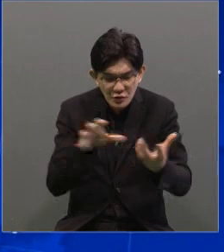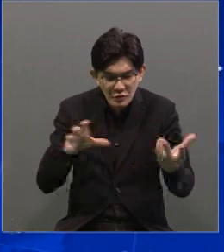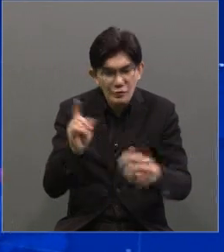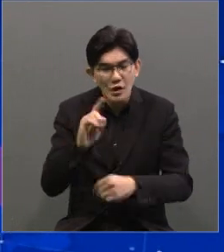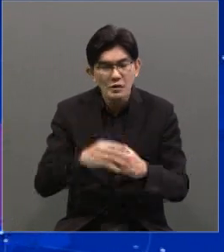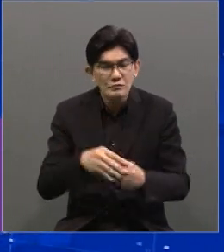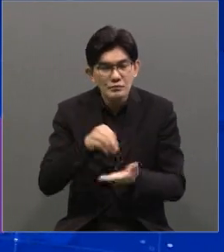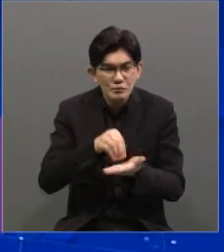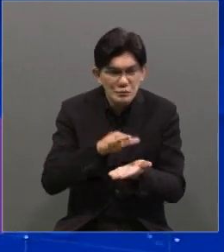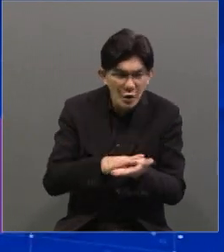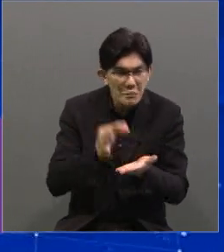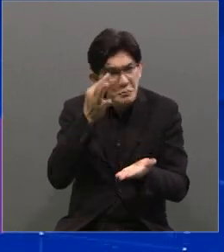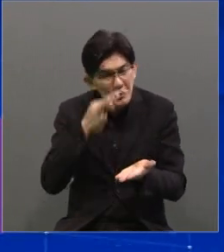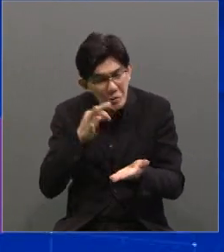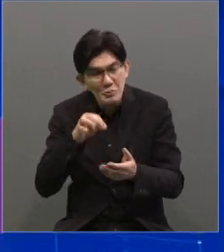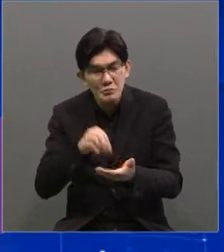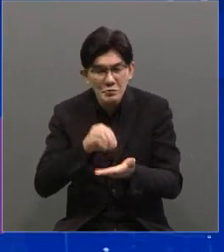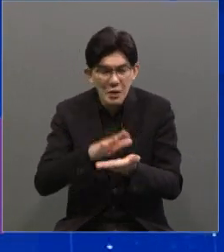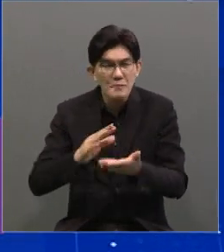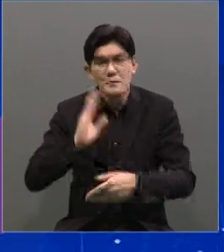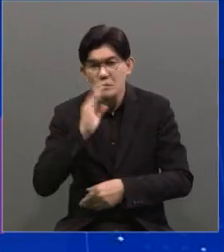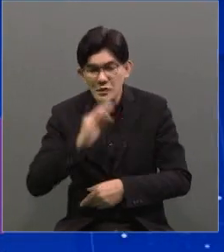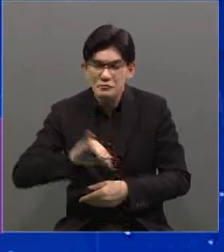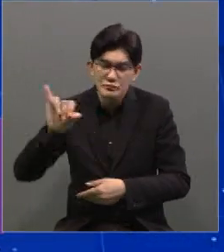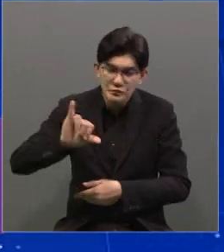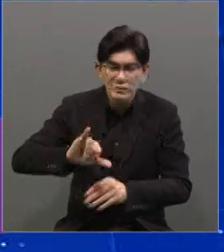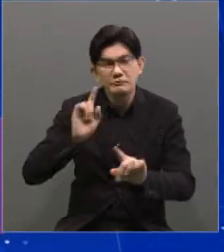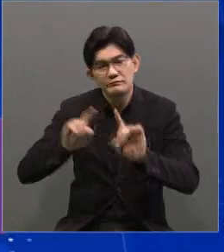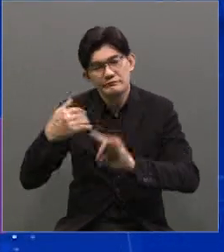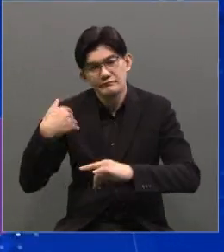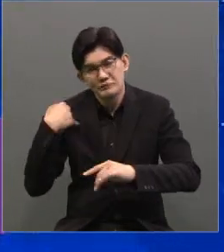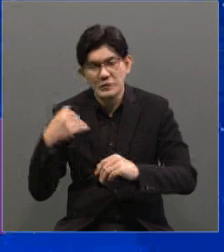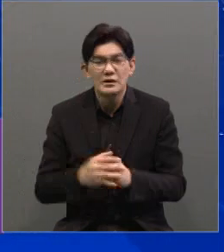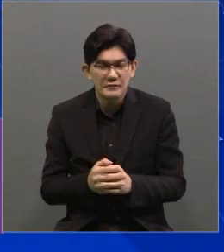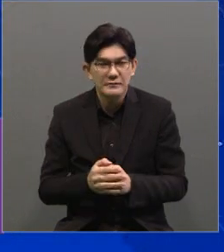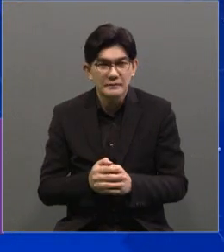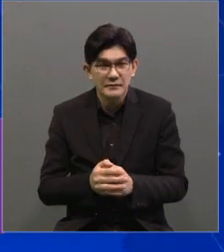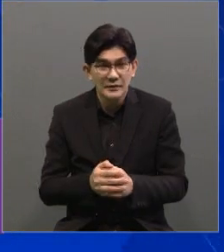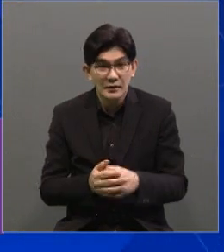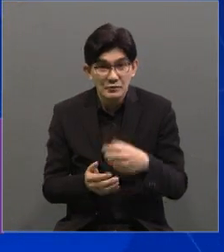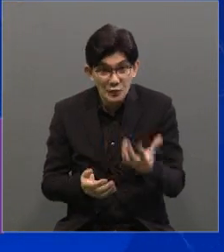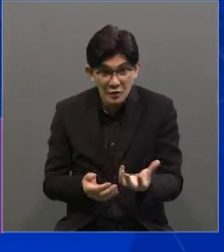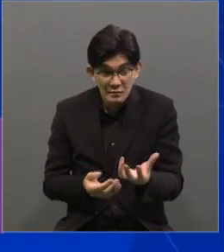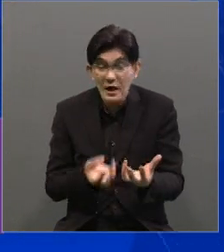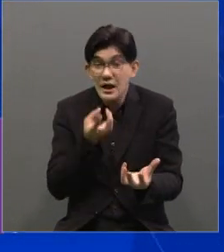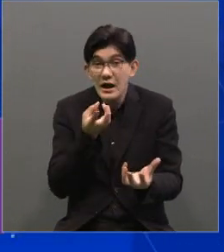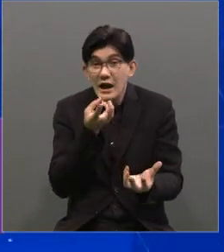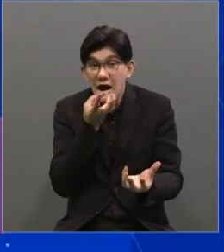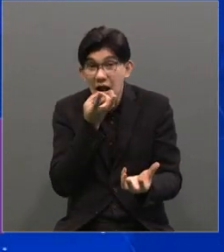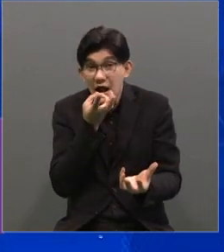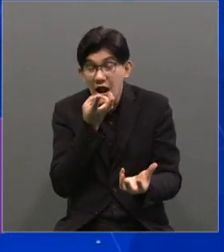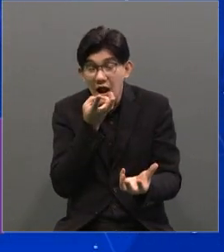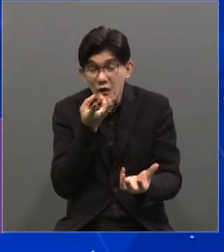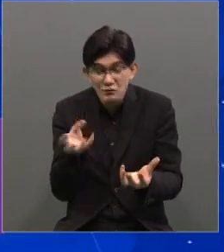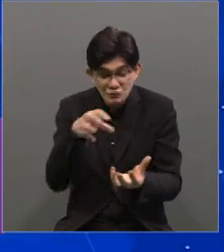แดงกระเทียมพริกแล้วก็ปรุงรสด้วยซีอิ๊วน้ำตาลน้ำปลาแล้วมักจะเสิร์ฟมาโปะพร้อมกับข้าวไข่ดาว